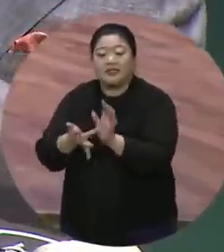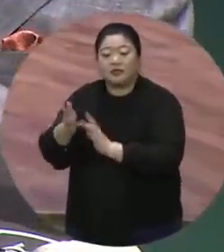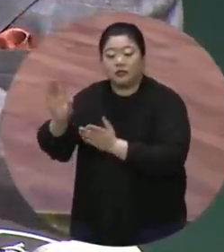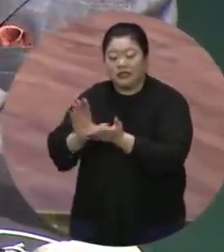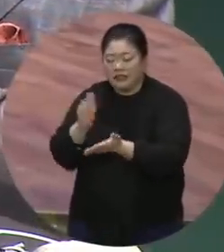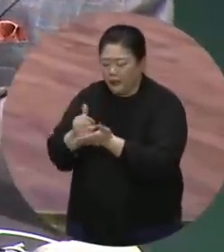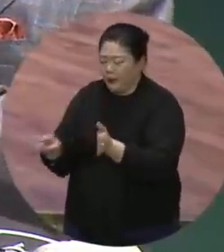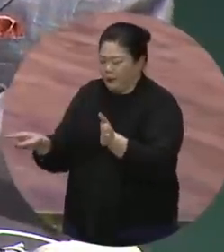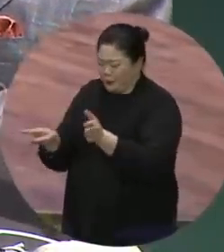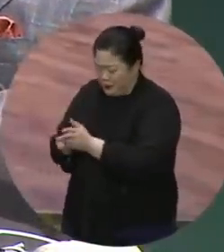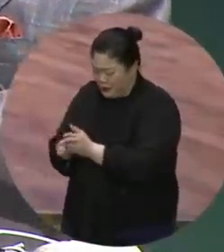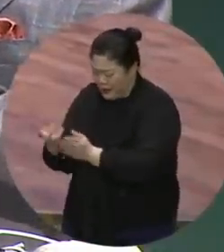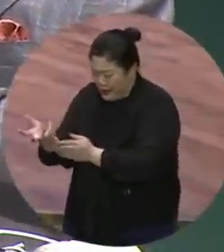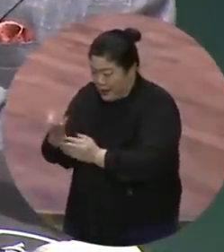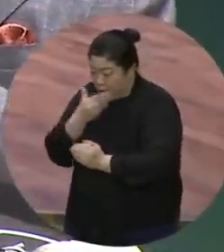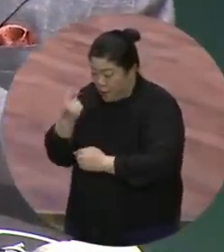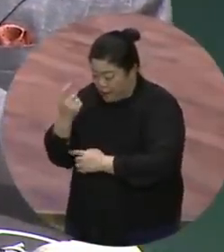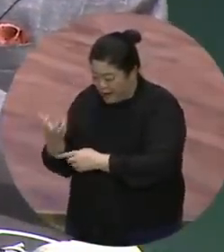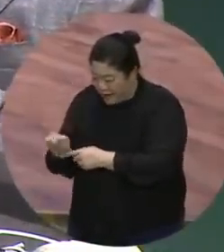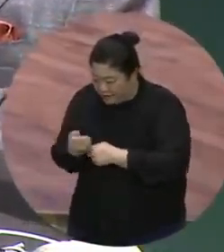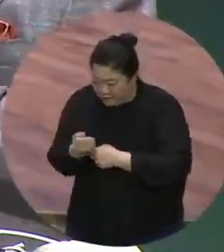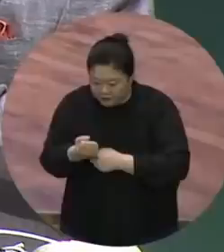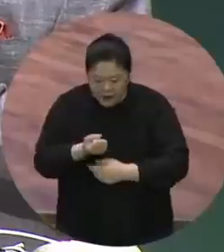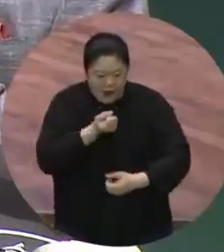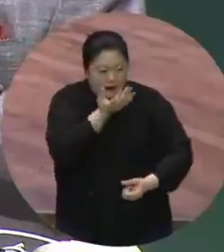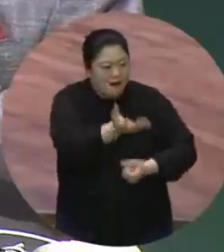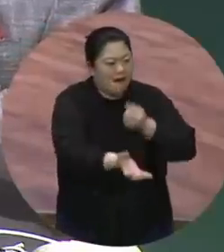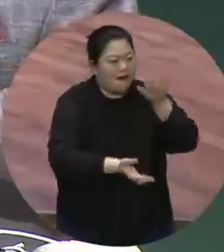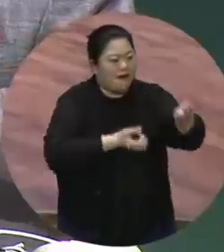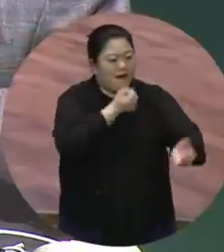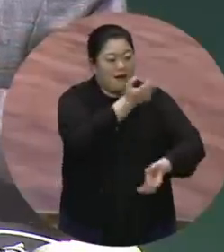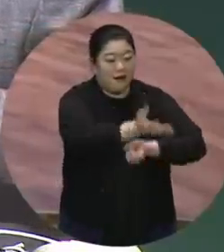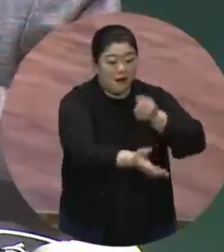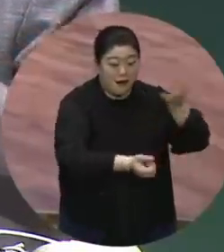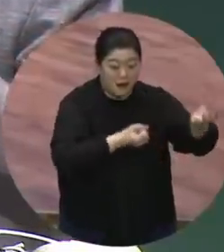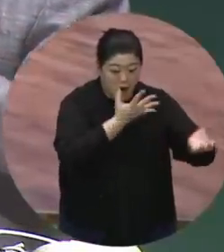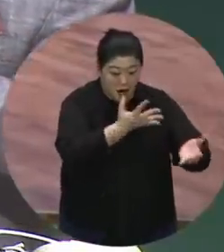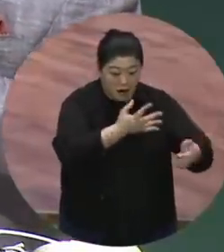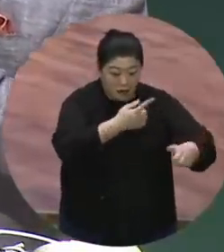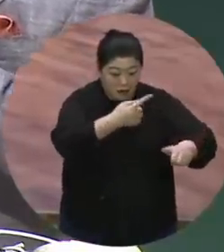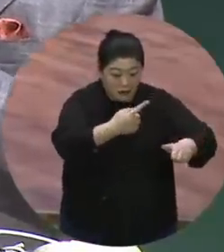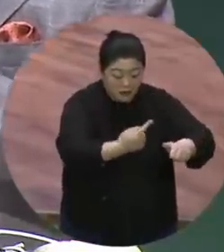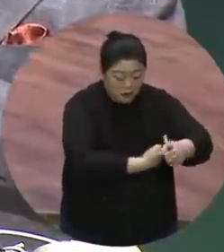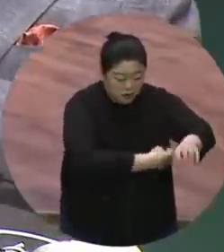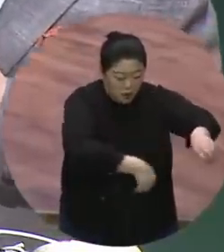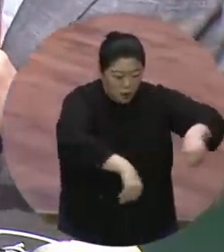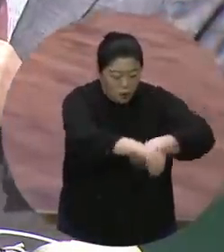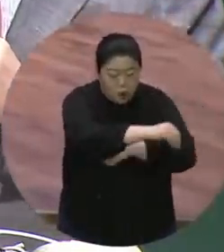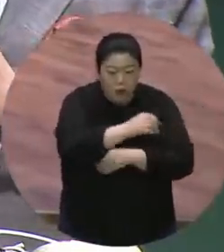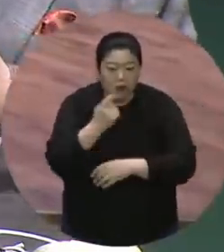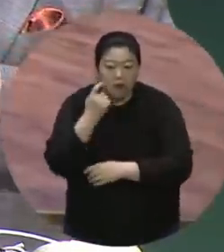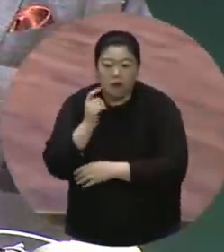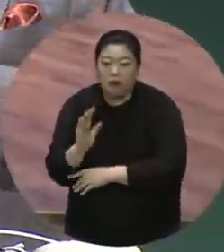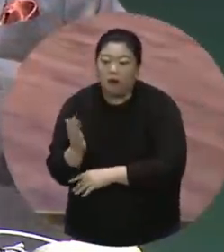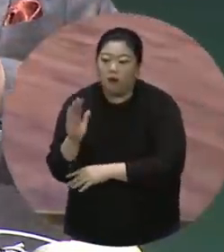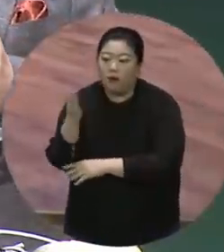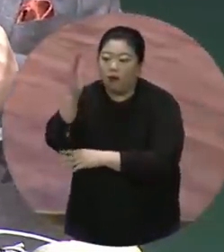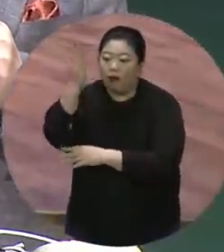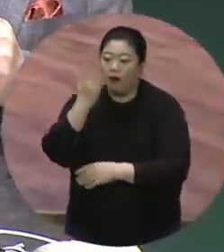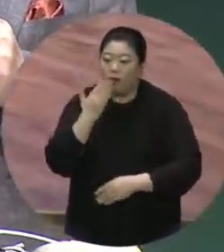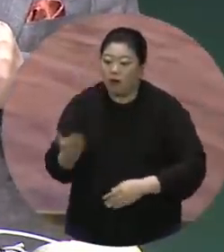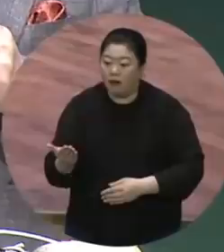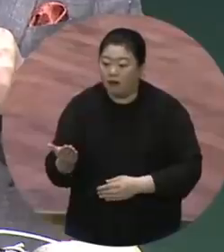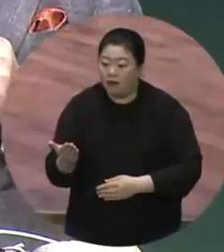살게 되면 어디 되느냐. 하나님께 최고로 영광을 돌리게 하시느니라. 영광 돌리는 삶을 살게 돼.